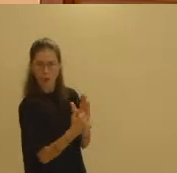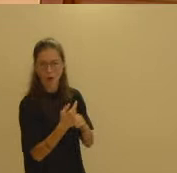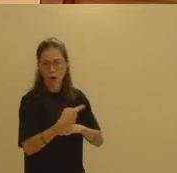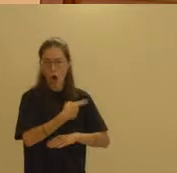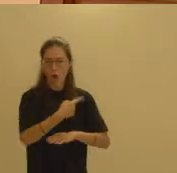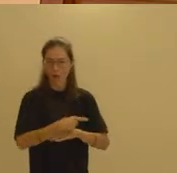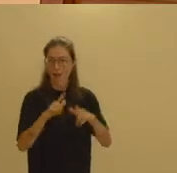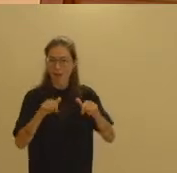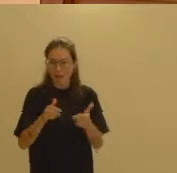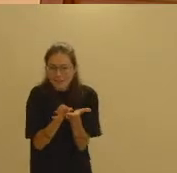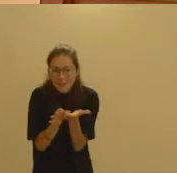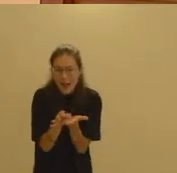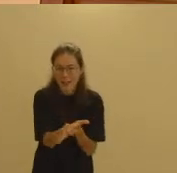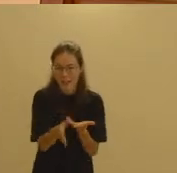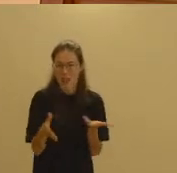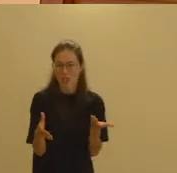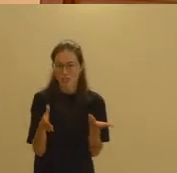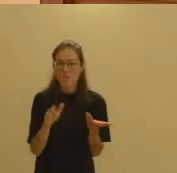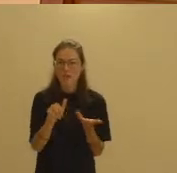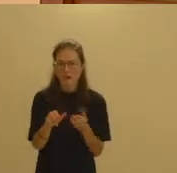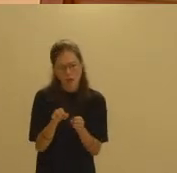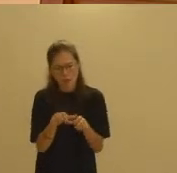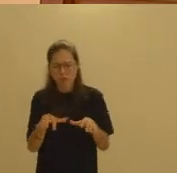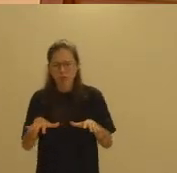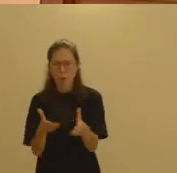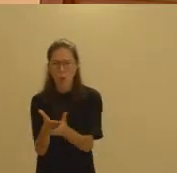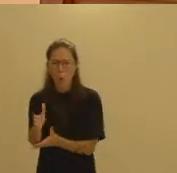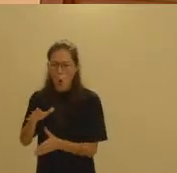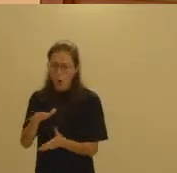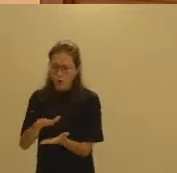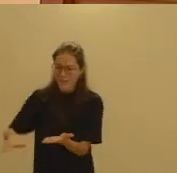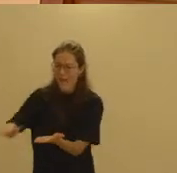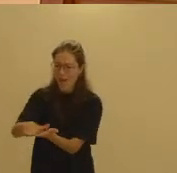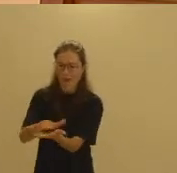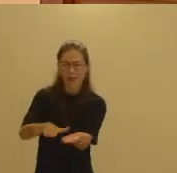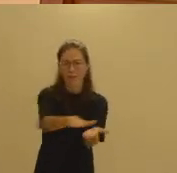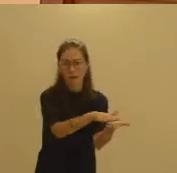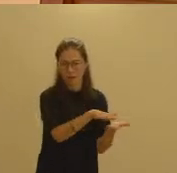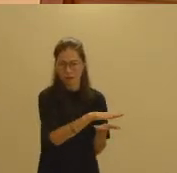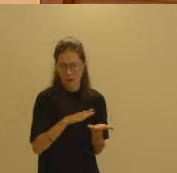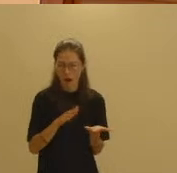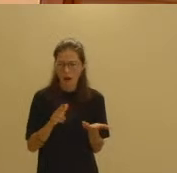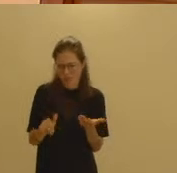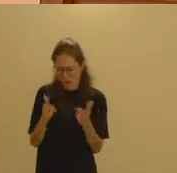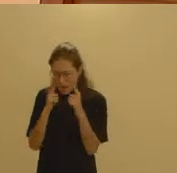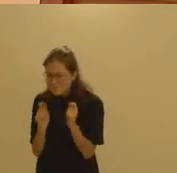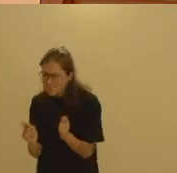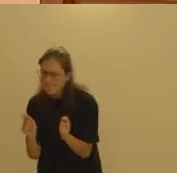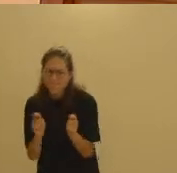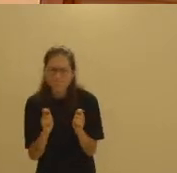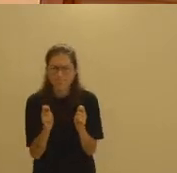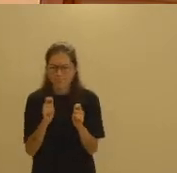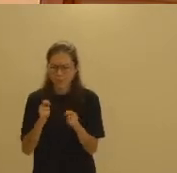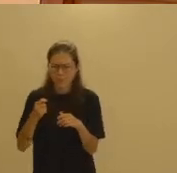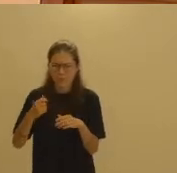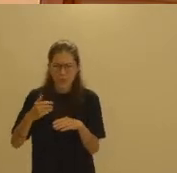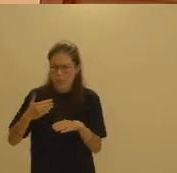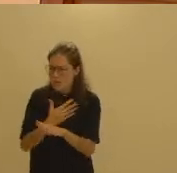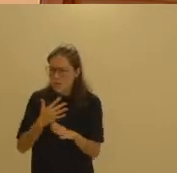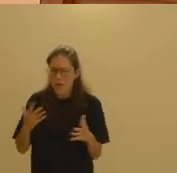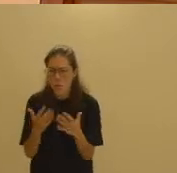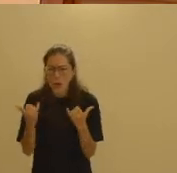d'autres parcelles, d'autres terrains. Il nous faudra être chaque fois vigilants sur ce qui se passe sur notre commune en